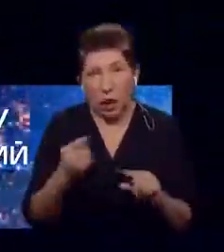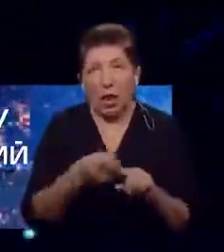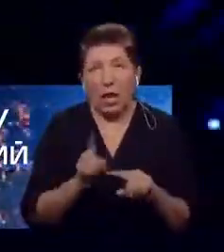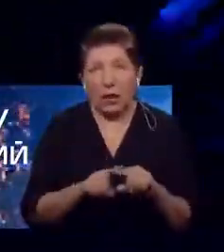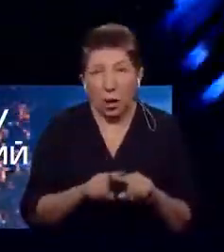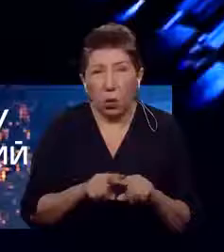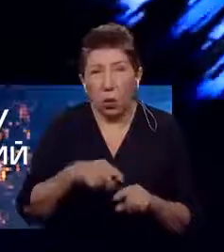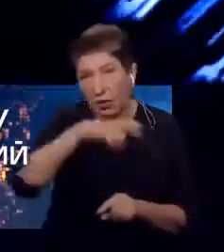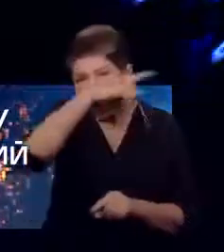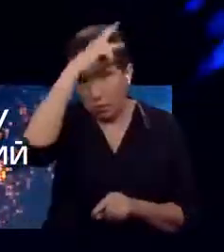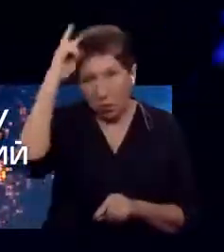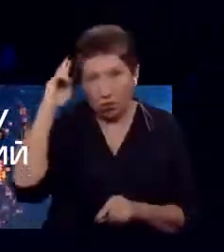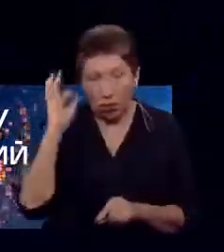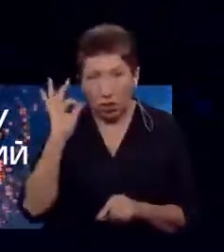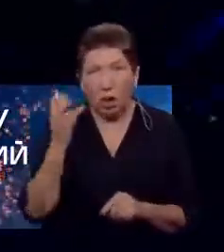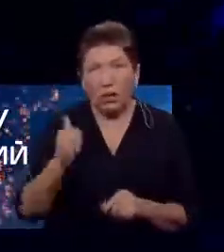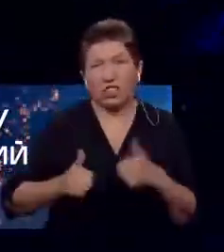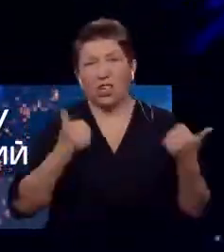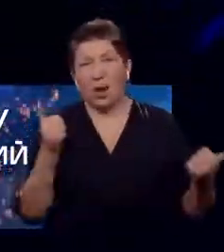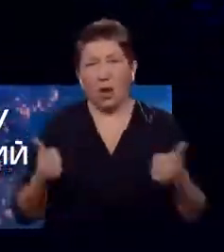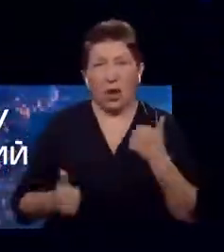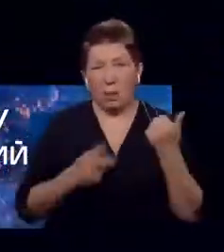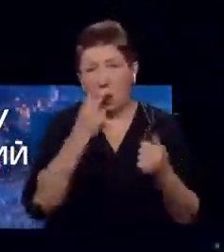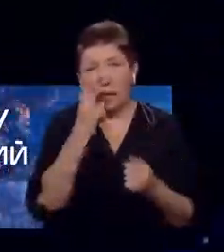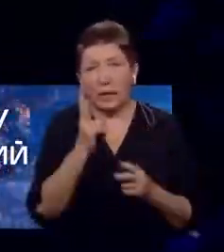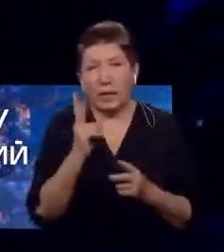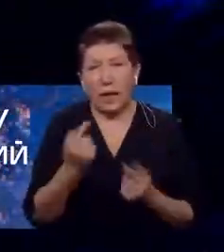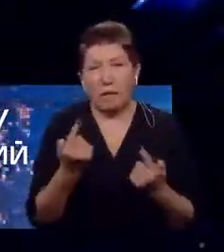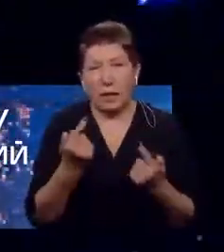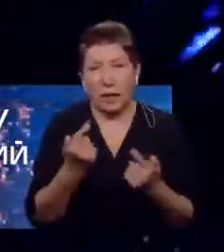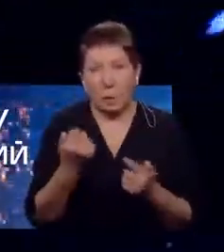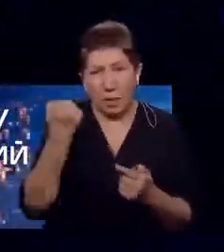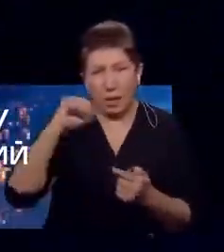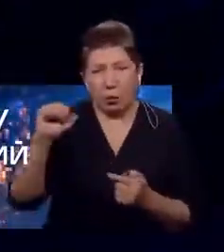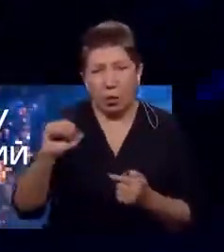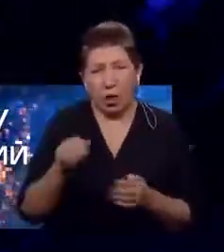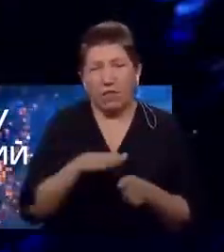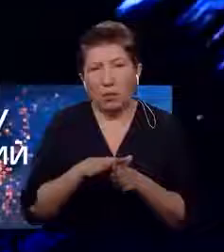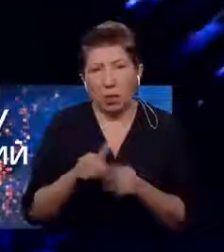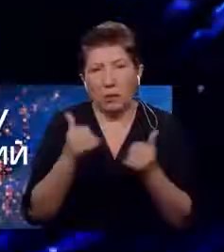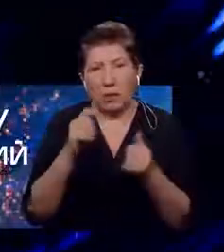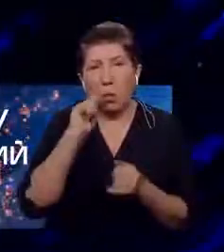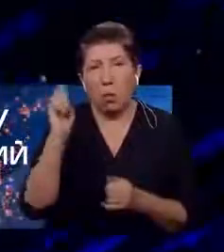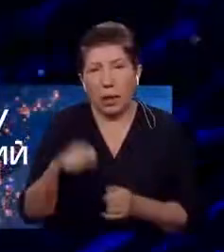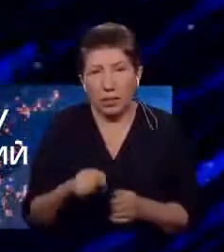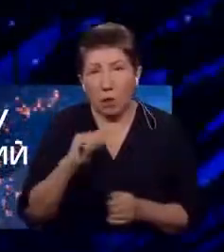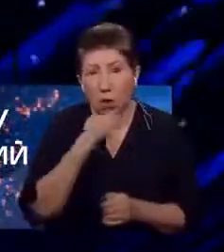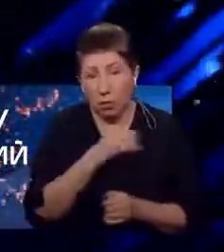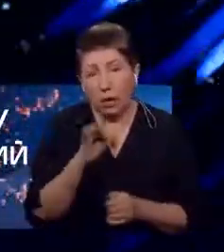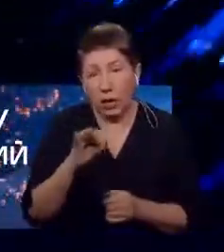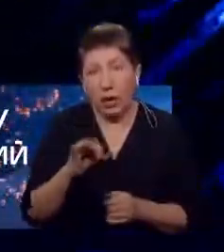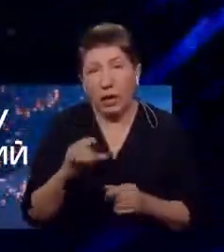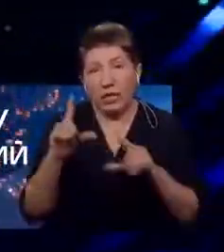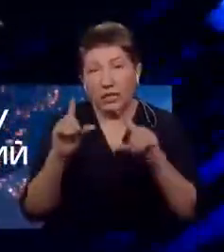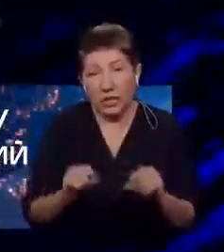якою Тимошенко щеголяла, показуючи, яка велика перемога відбулася для української економіки. Та знижка